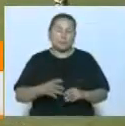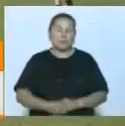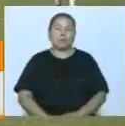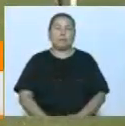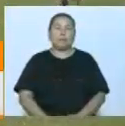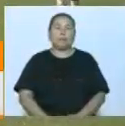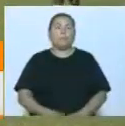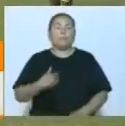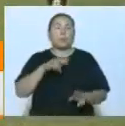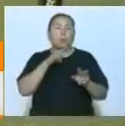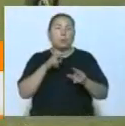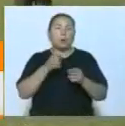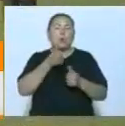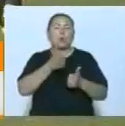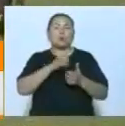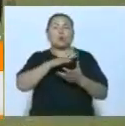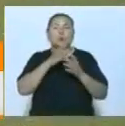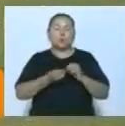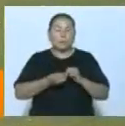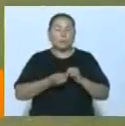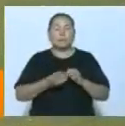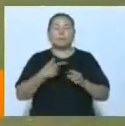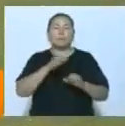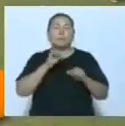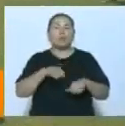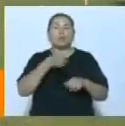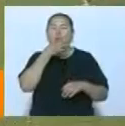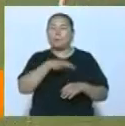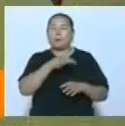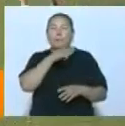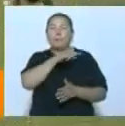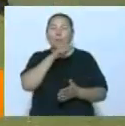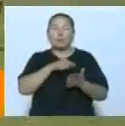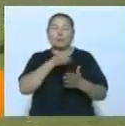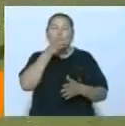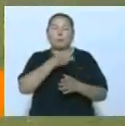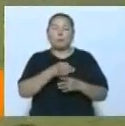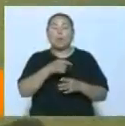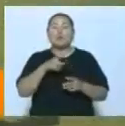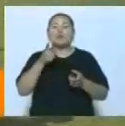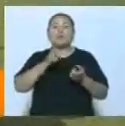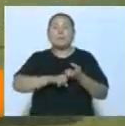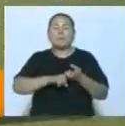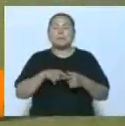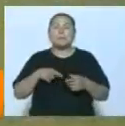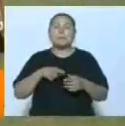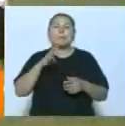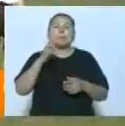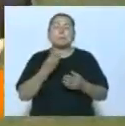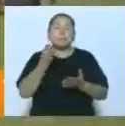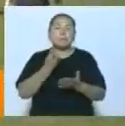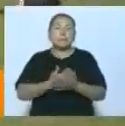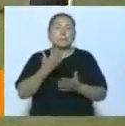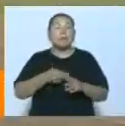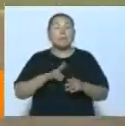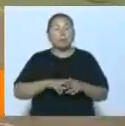Мы наблюдаем хорошие результаты. Наши дети могут с легкостью ответить на любые вопросы относительно национальных духовных ценностей. В этом отношении мы